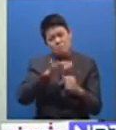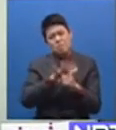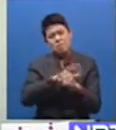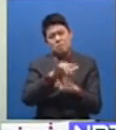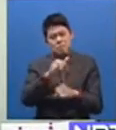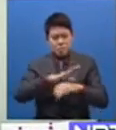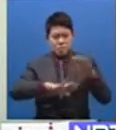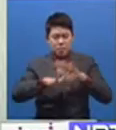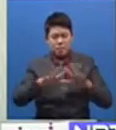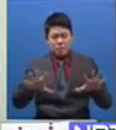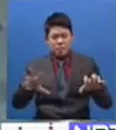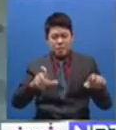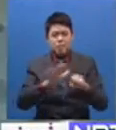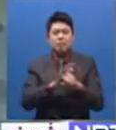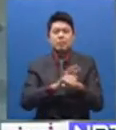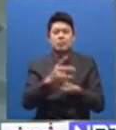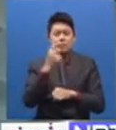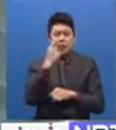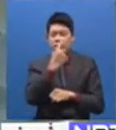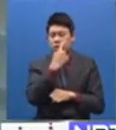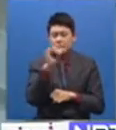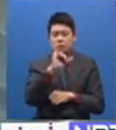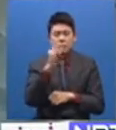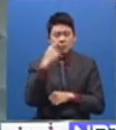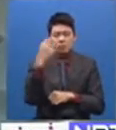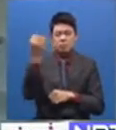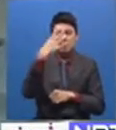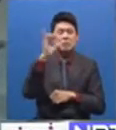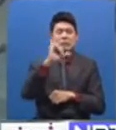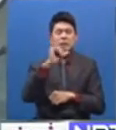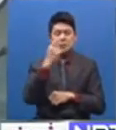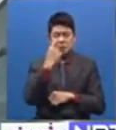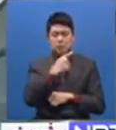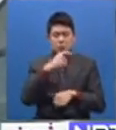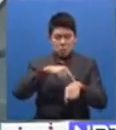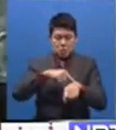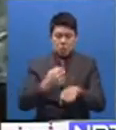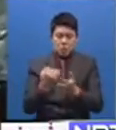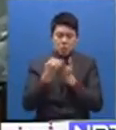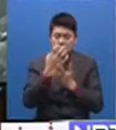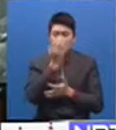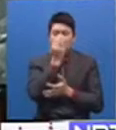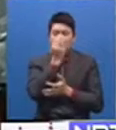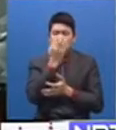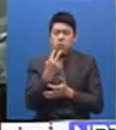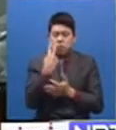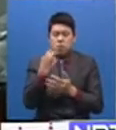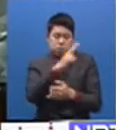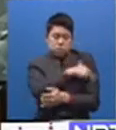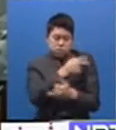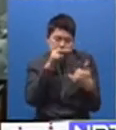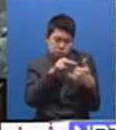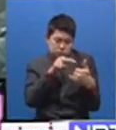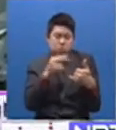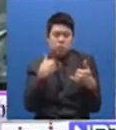มือทั้ง 2ข้างขยับได้บ้างแต่ตาทั้ง 2ข้างยังไม่ตอบสนองต่อแสงและยังคงต้องใช้เครื่องช่วยหายใจอยู่ตลอดเวลาแพทย์ต้องเฝ้าดูอาการ